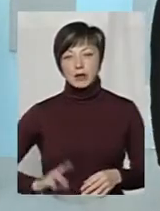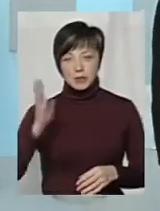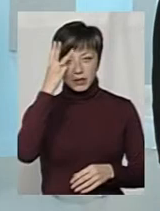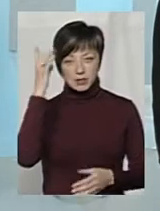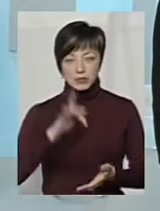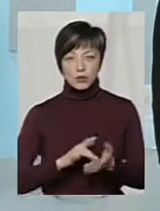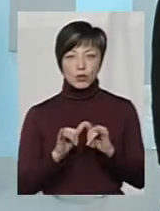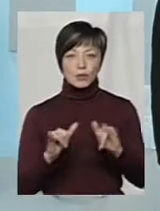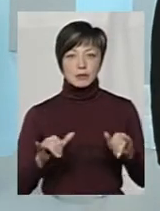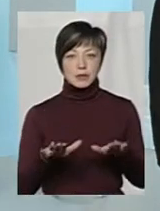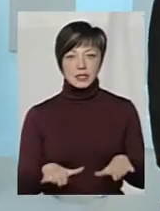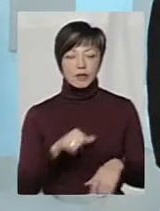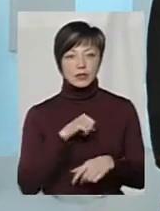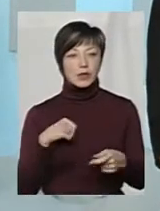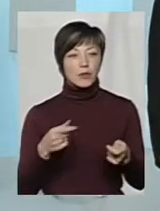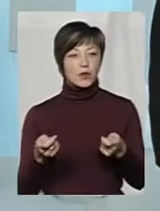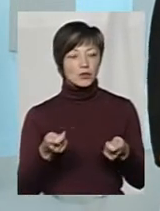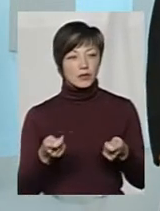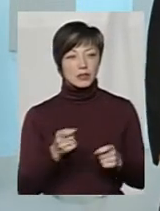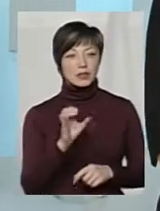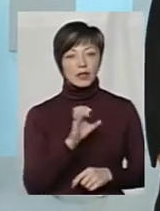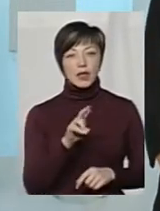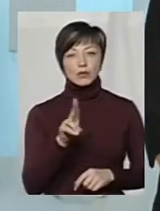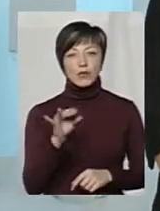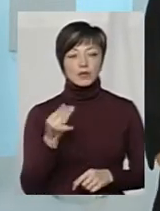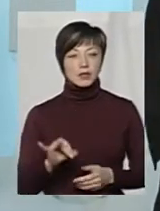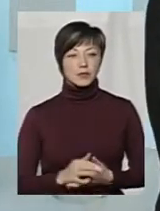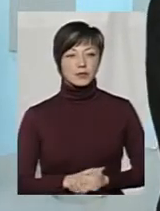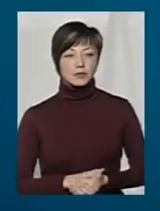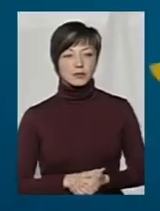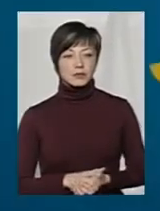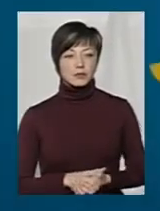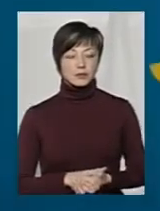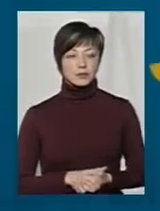Хмельницького центру розвитку місцевого самоврядування Сергія Яцковського.